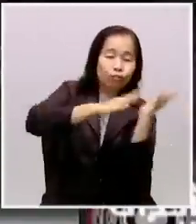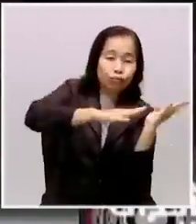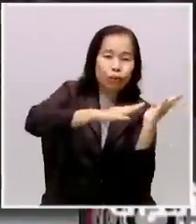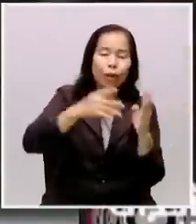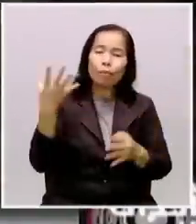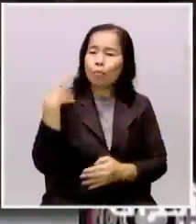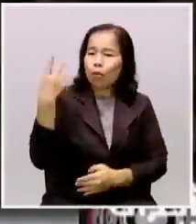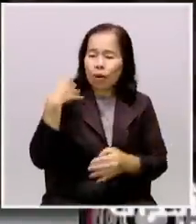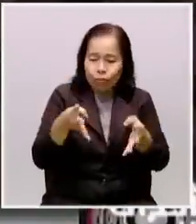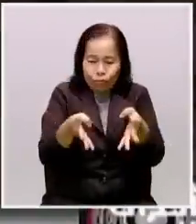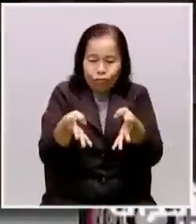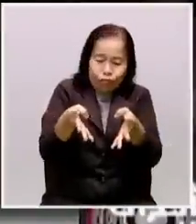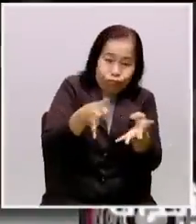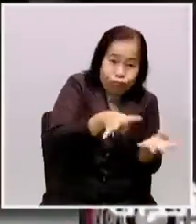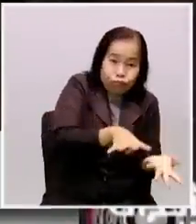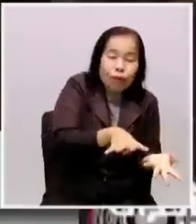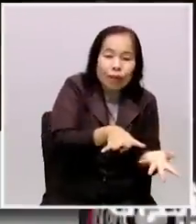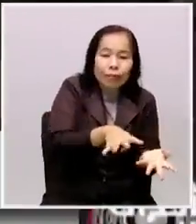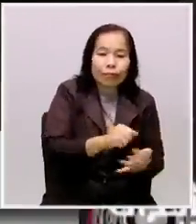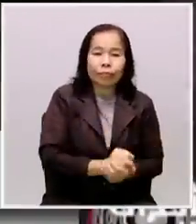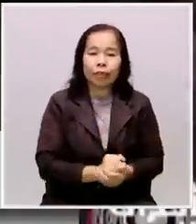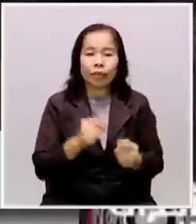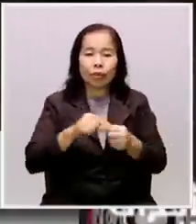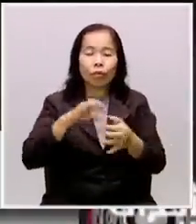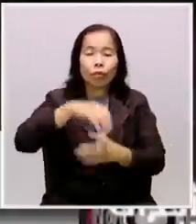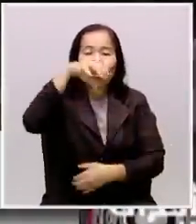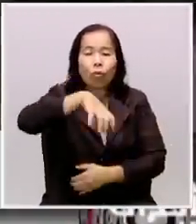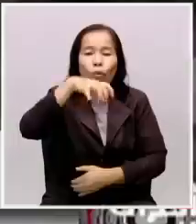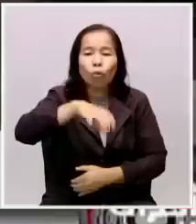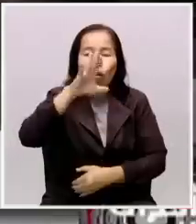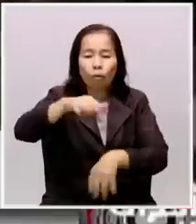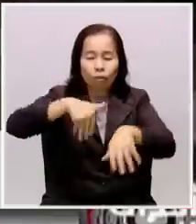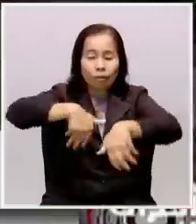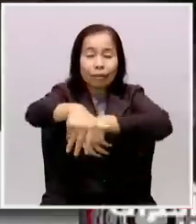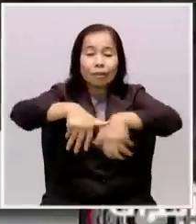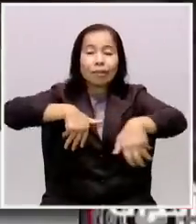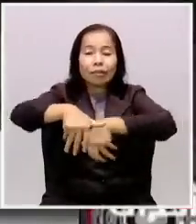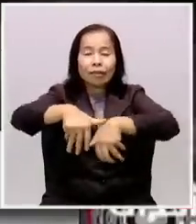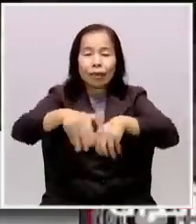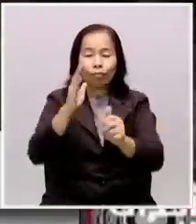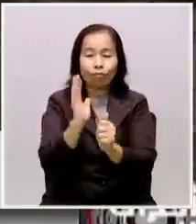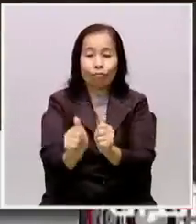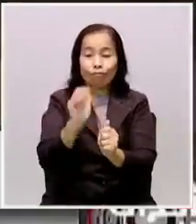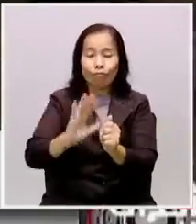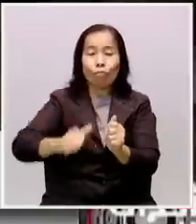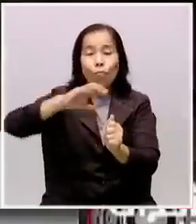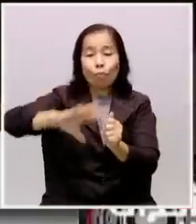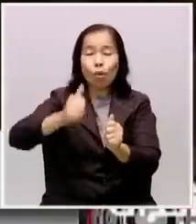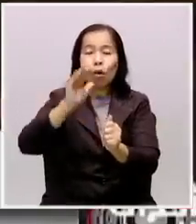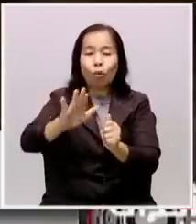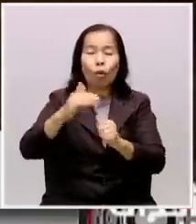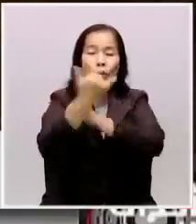กลองเมื่อวานนี้ค่ะในเมืองฮาสทาย่านชานกรุงดามาสกัสเมืองหลวงซีเรียค่ะมี 2